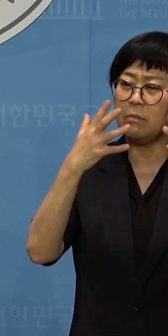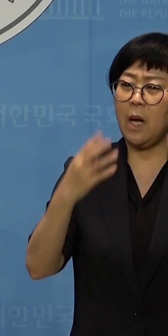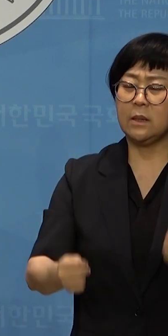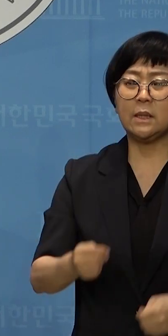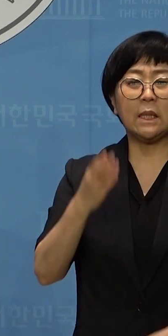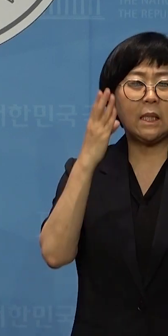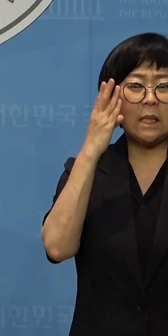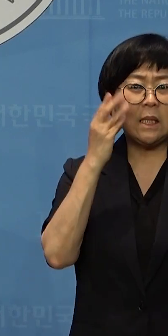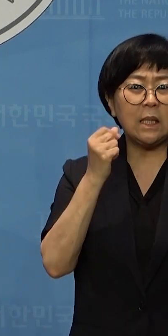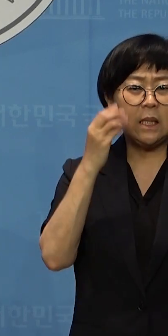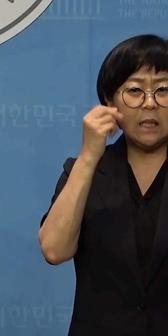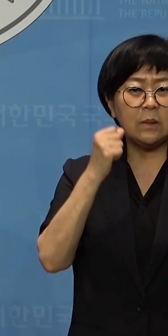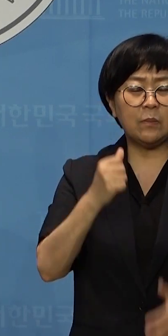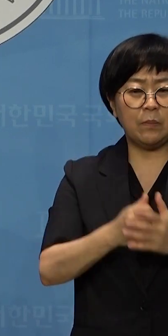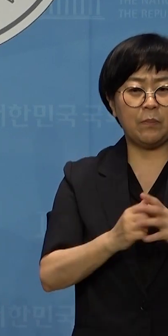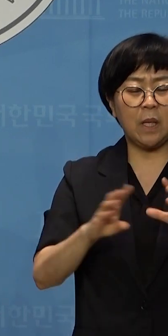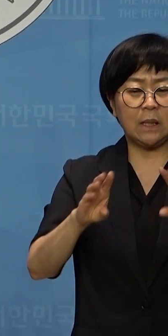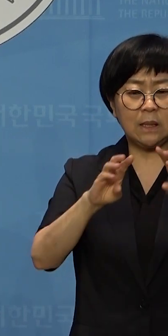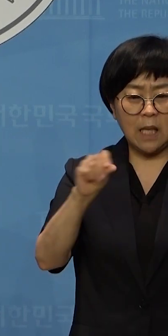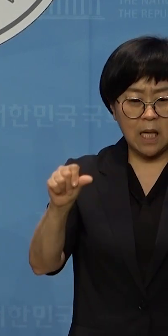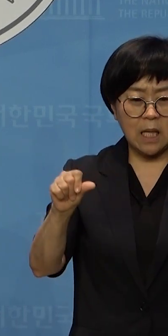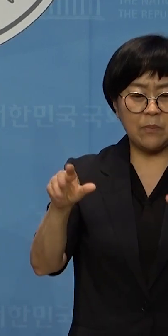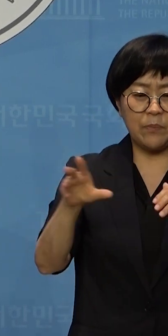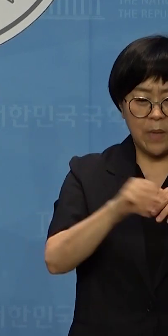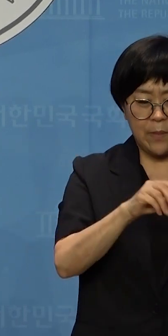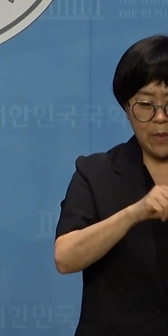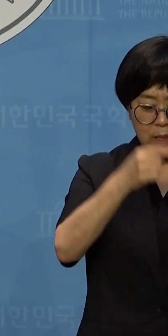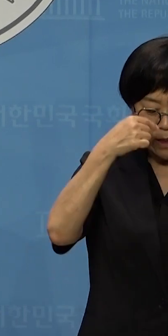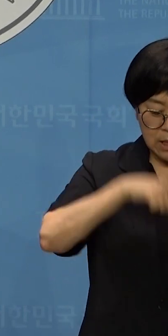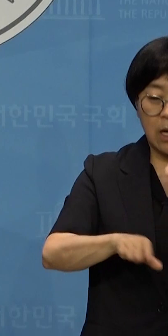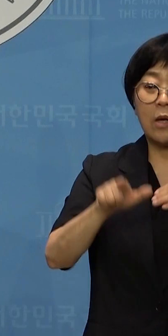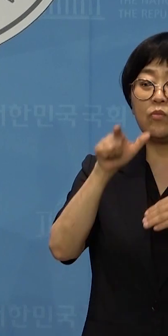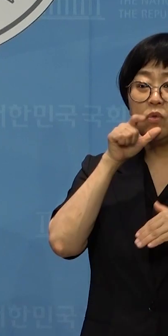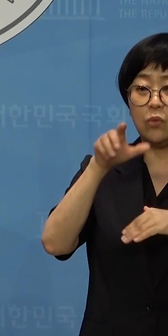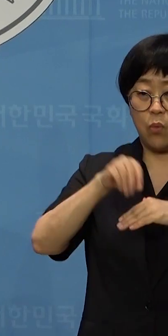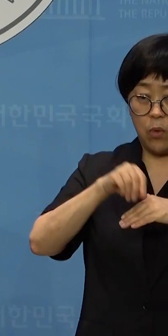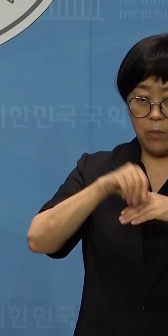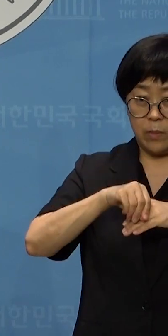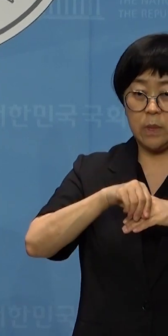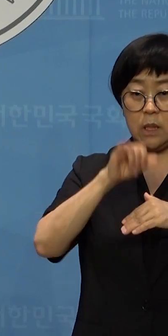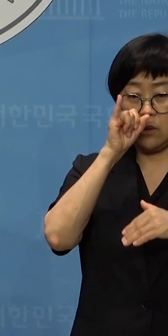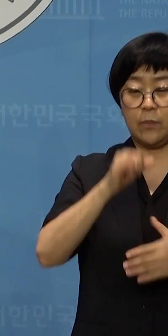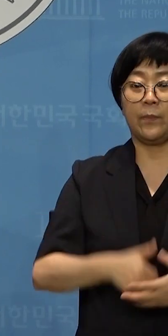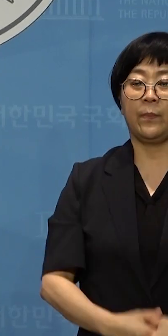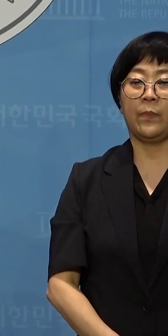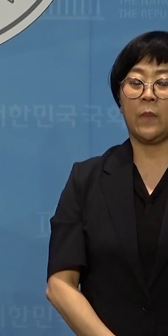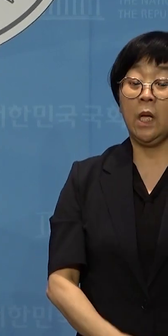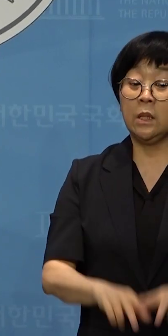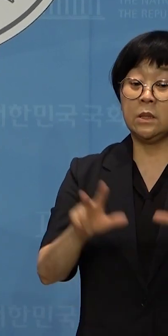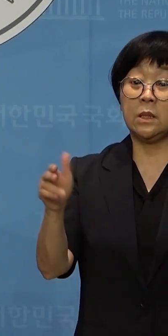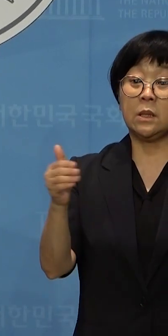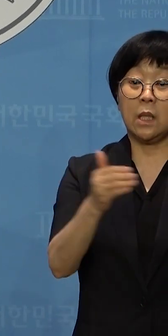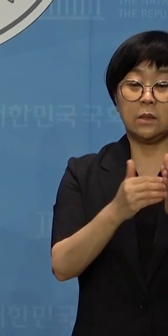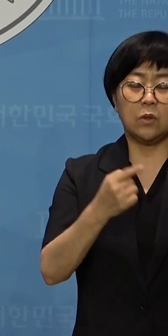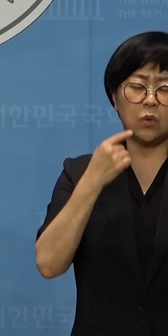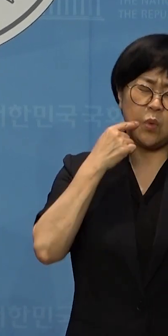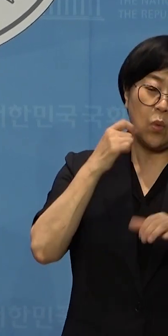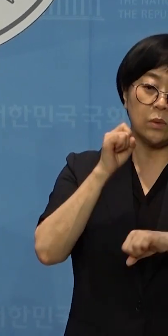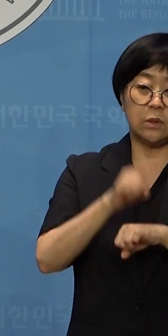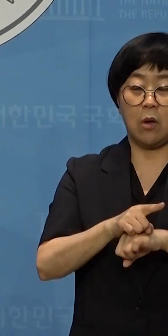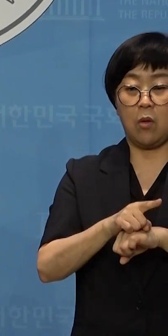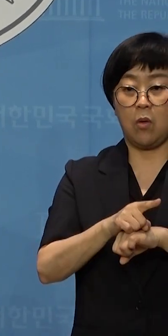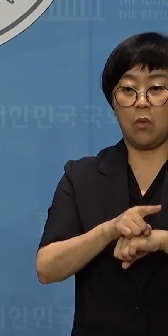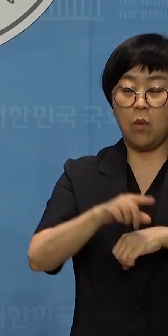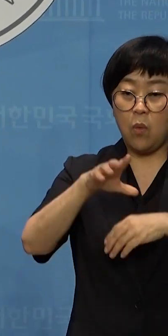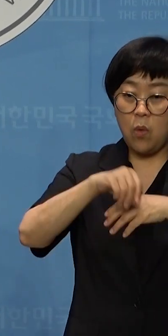기름 유출 사고가 발생해 토양과 지하수 오염이 심각한 곳입니다. 현재까지도 부지 내 독성물질 오염